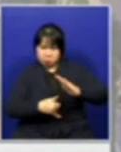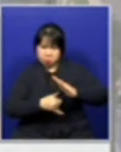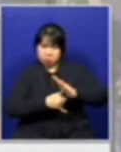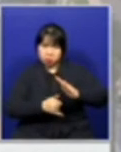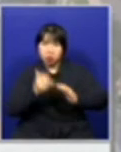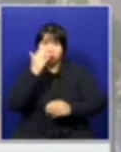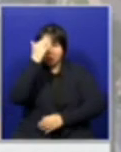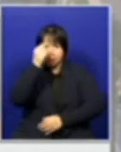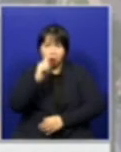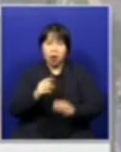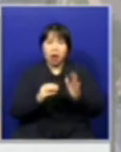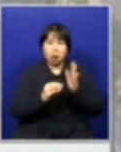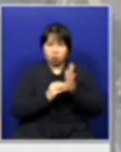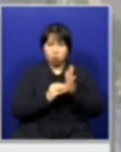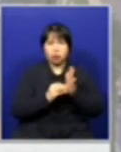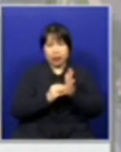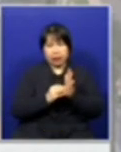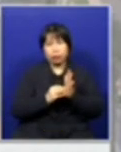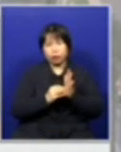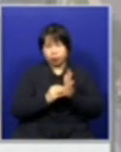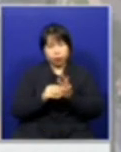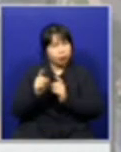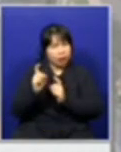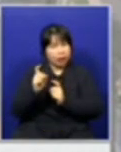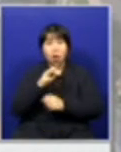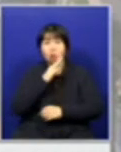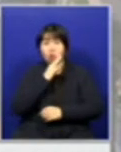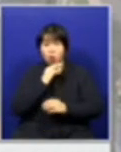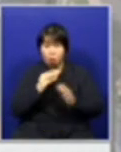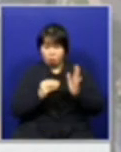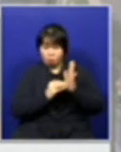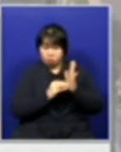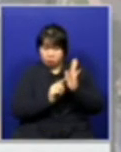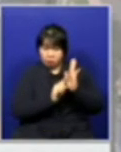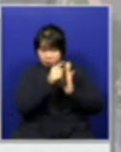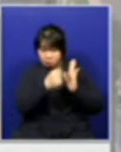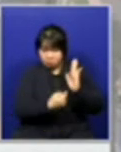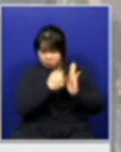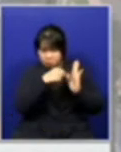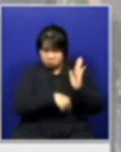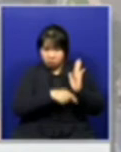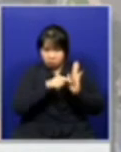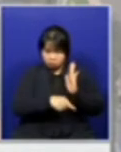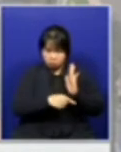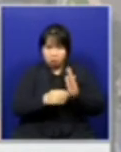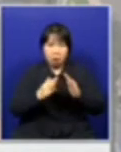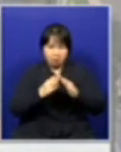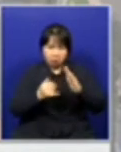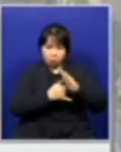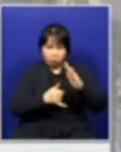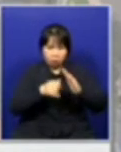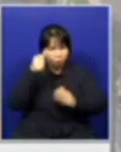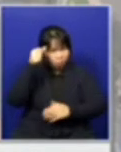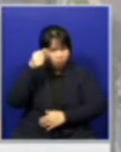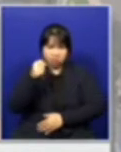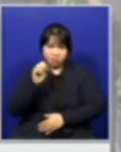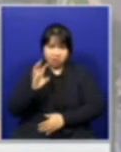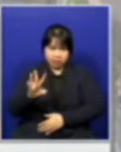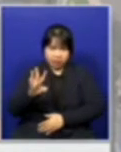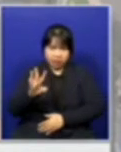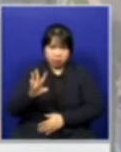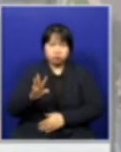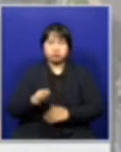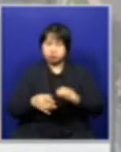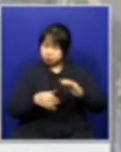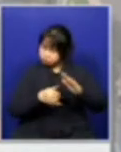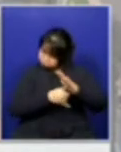พื้นที่ที่จุดเสี่ยงใครออกจากกทม.ต้องเก็บตัว14วันท่านประธานที่เคารพค่ะเก็บตัว14วันก็ไปไหนไม่ได้ค่